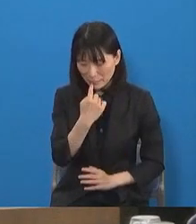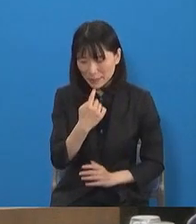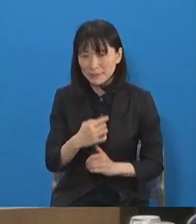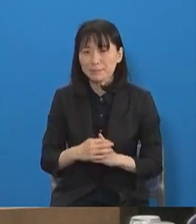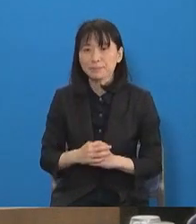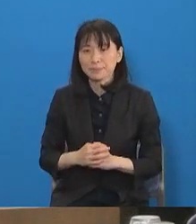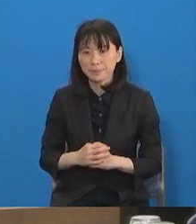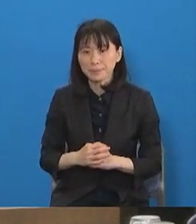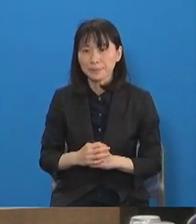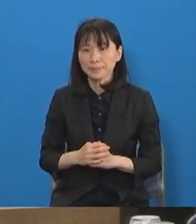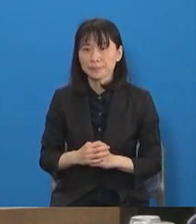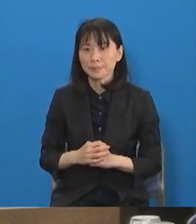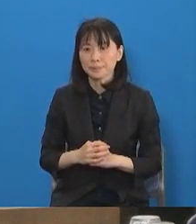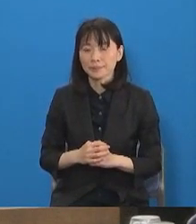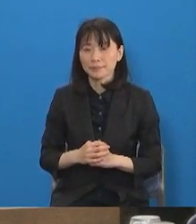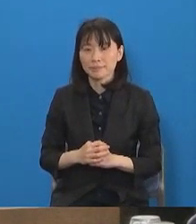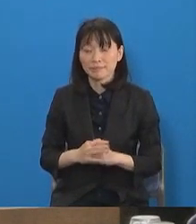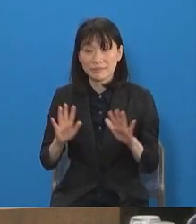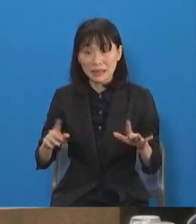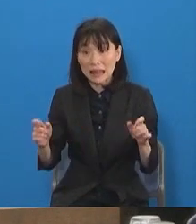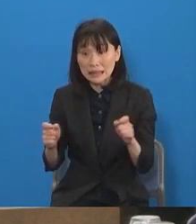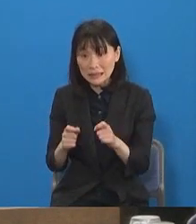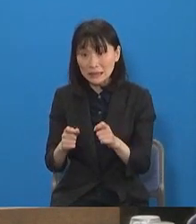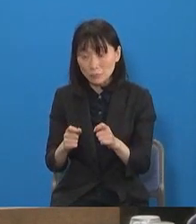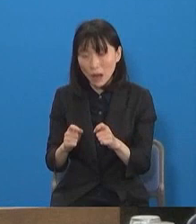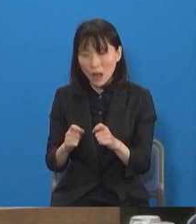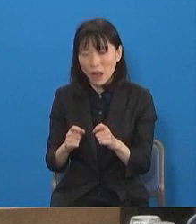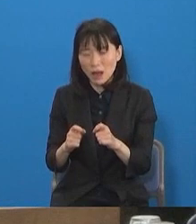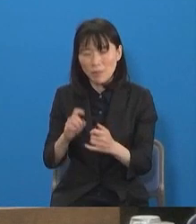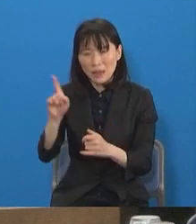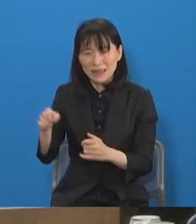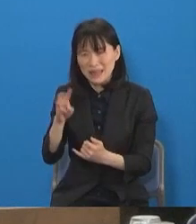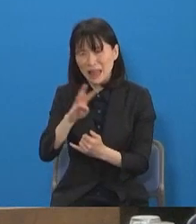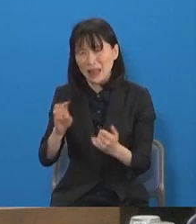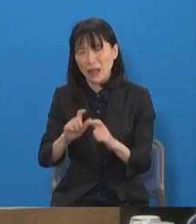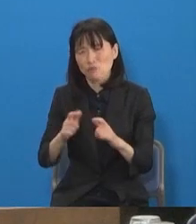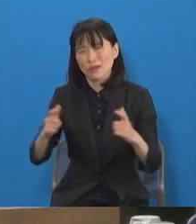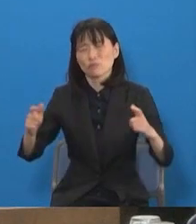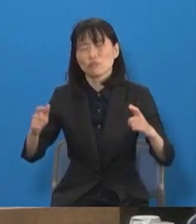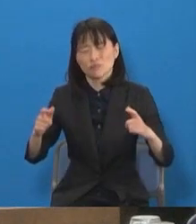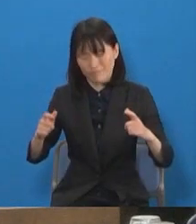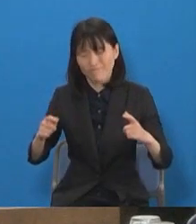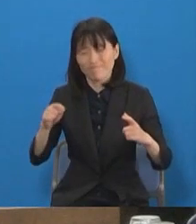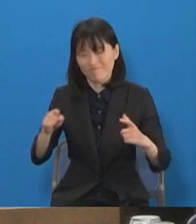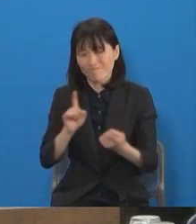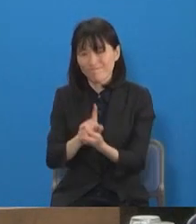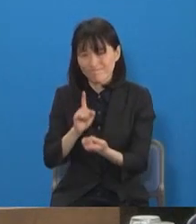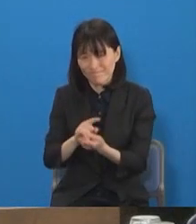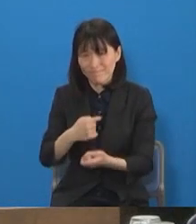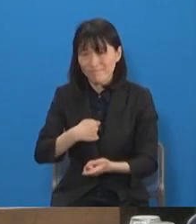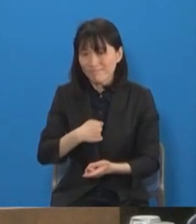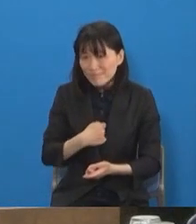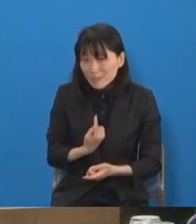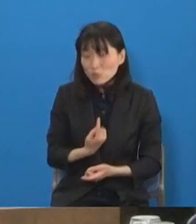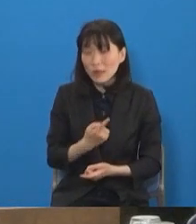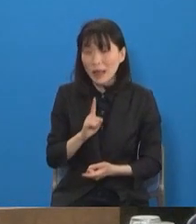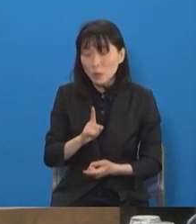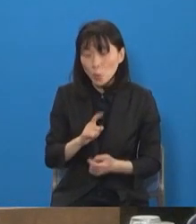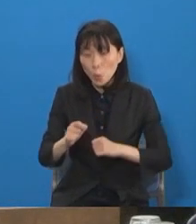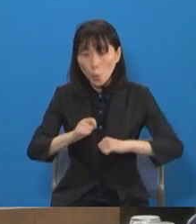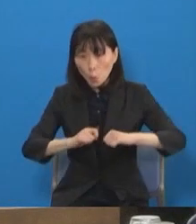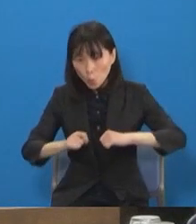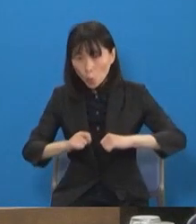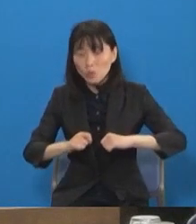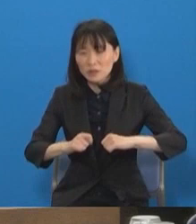。近年増え続ける自然災害に対し、自分自身がどう行動